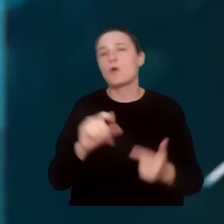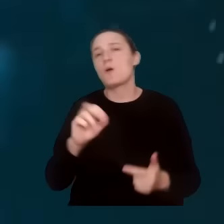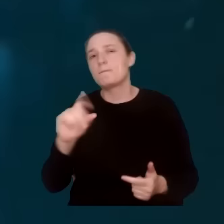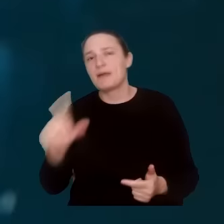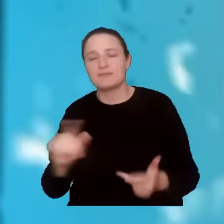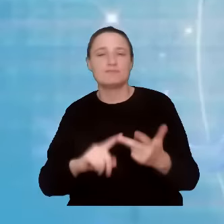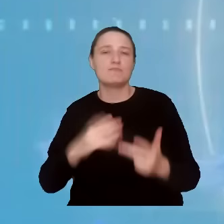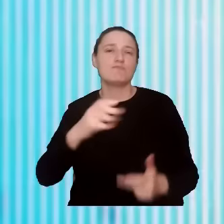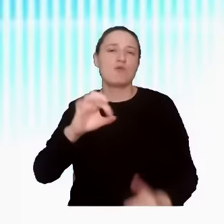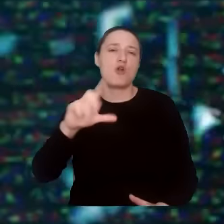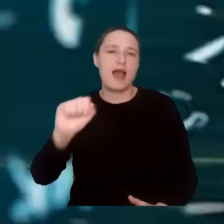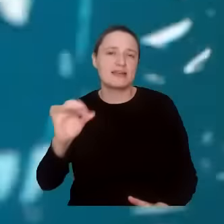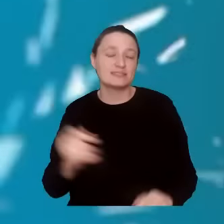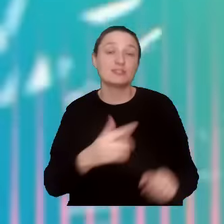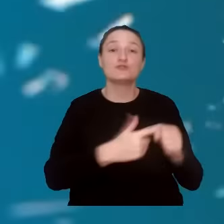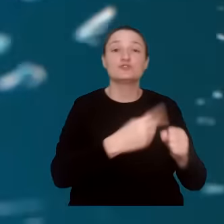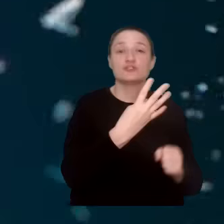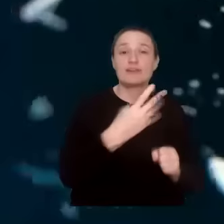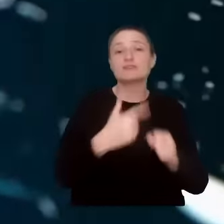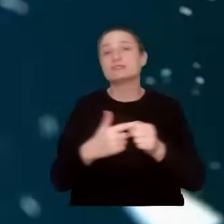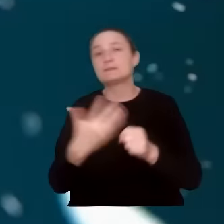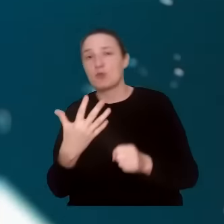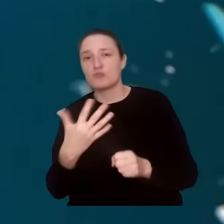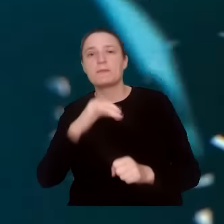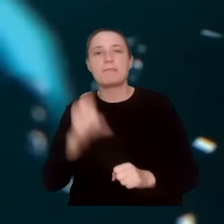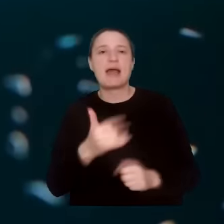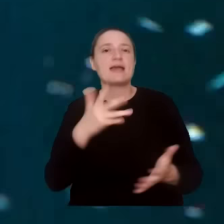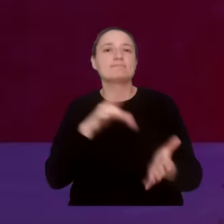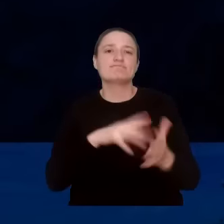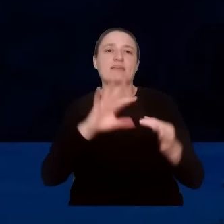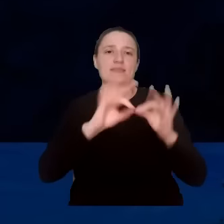odbędzie się od 24 do 25 maja w Gdyni.